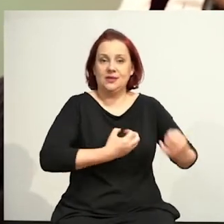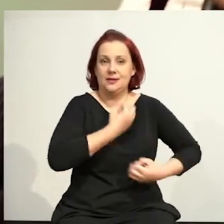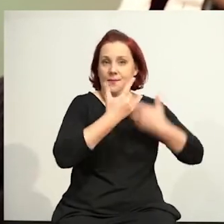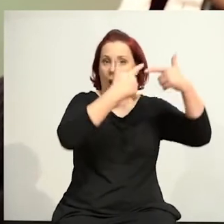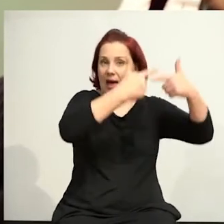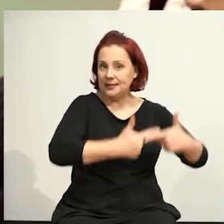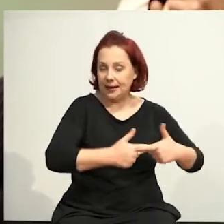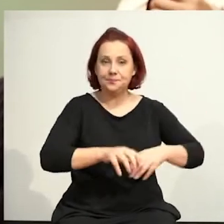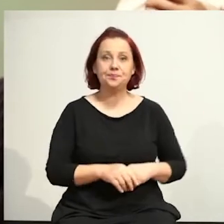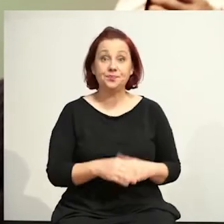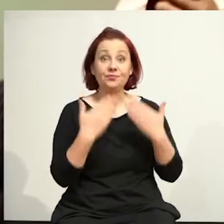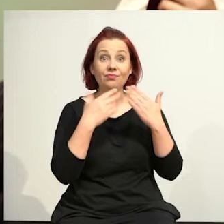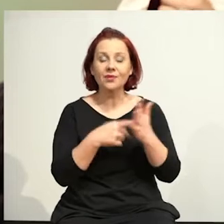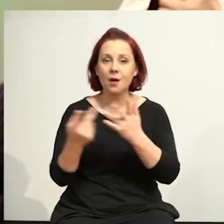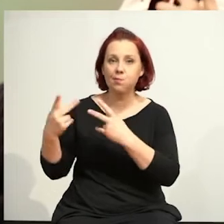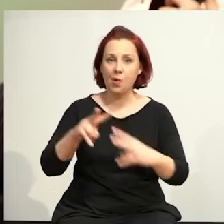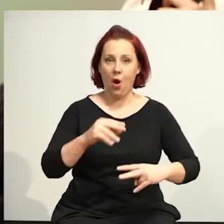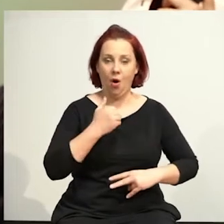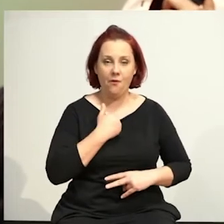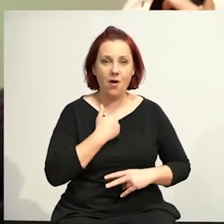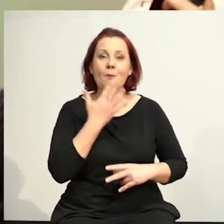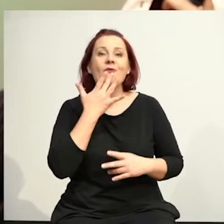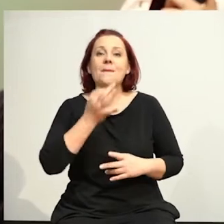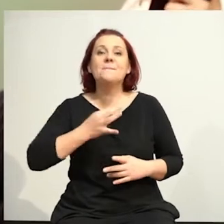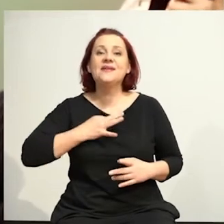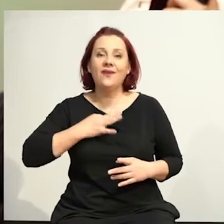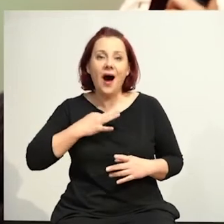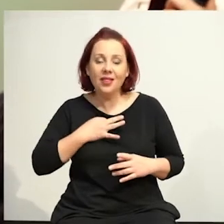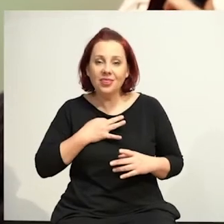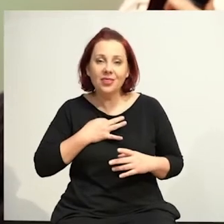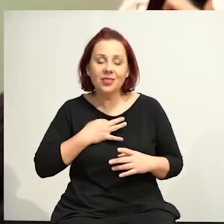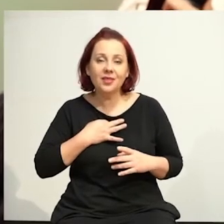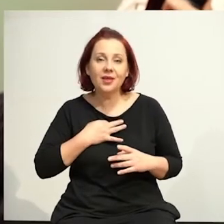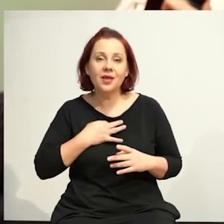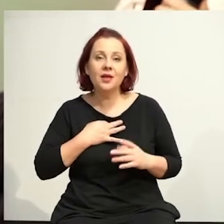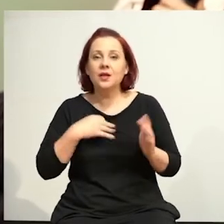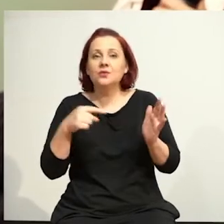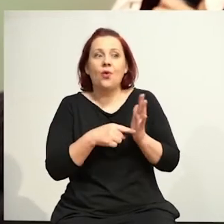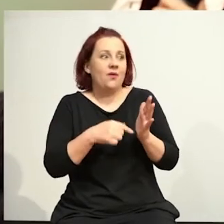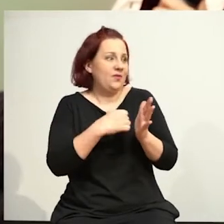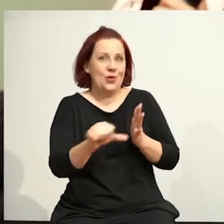właśnie dzięki temu wróciłem. A mówię o tym prywatnie, w